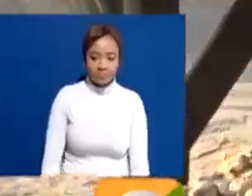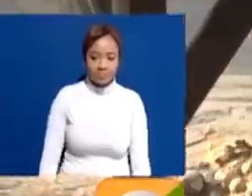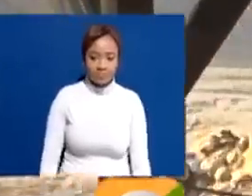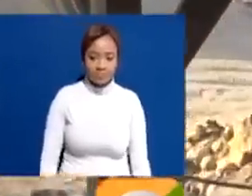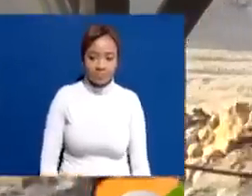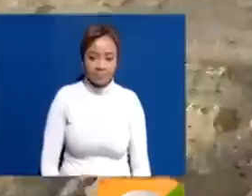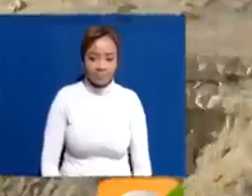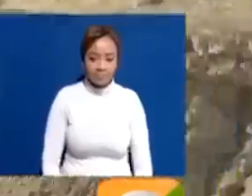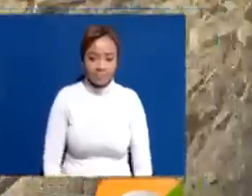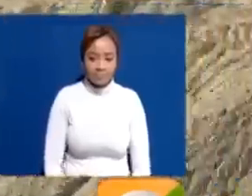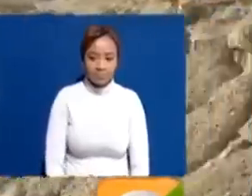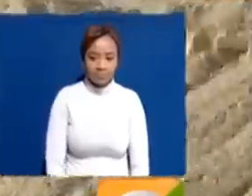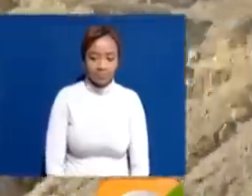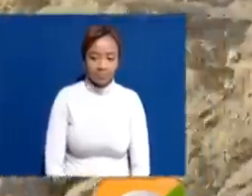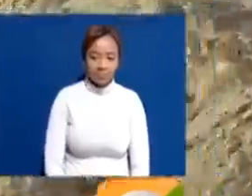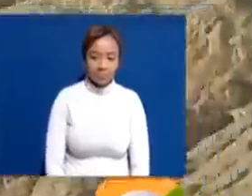la ubatizo.